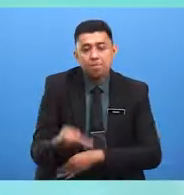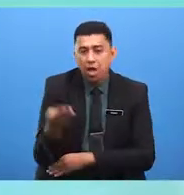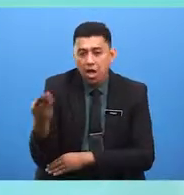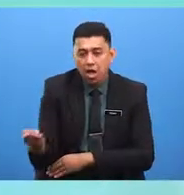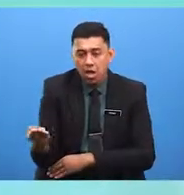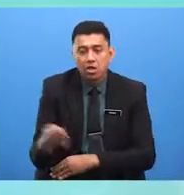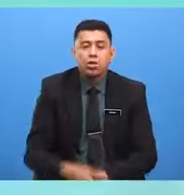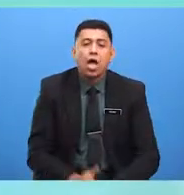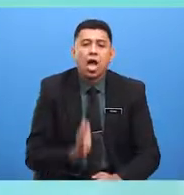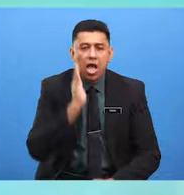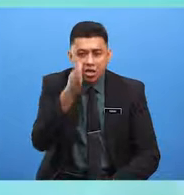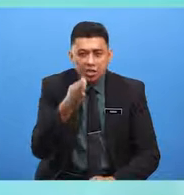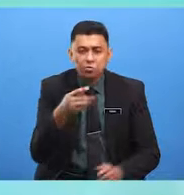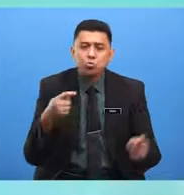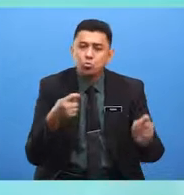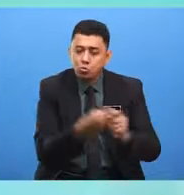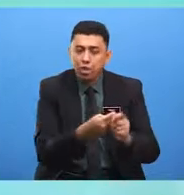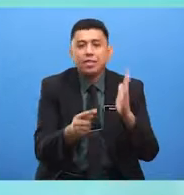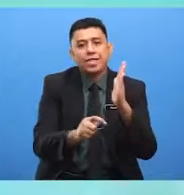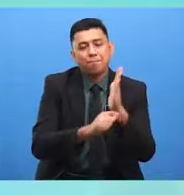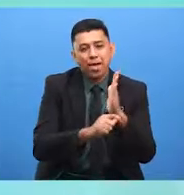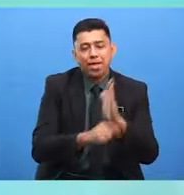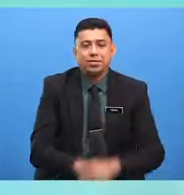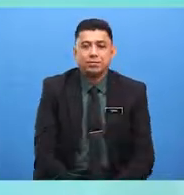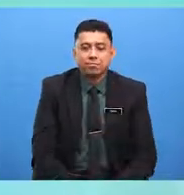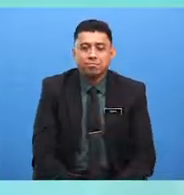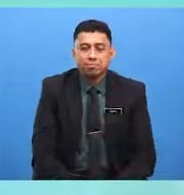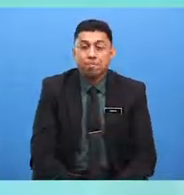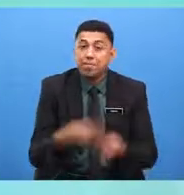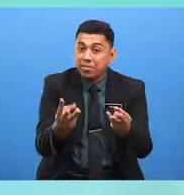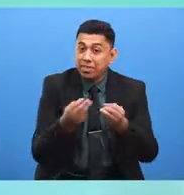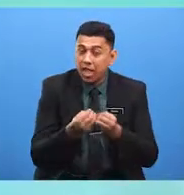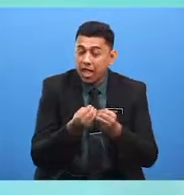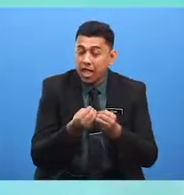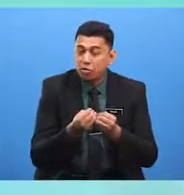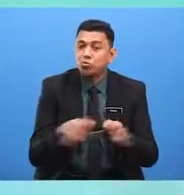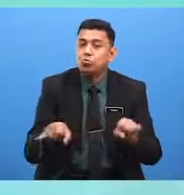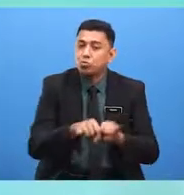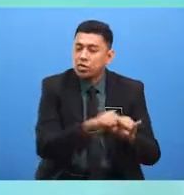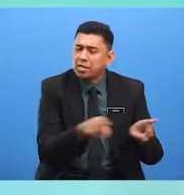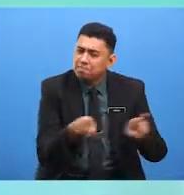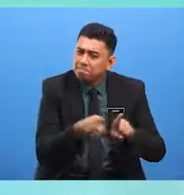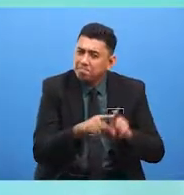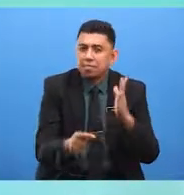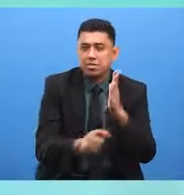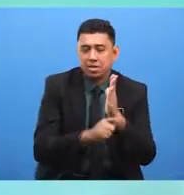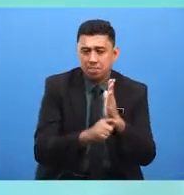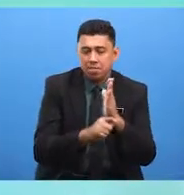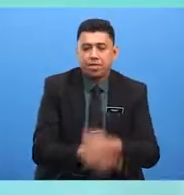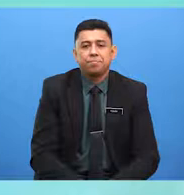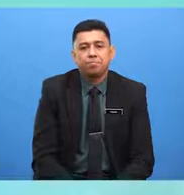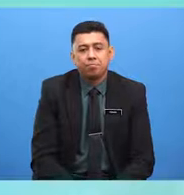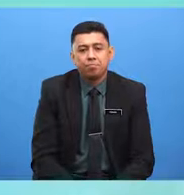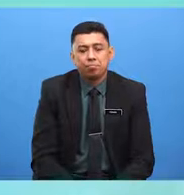akan turut bertambah permintaan juga bertambah sebab peningkatan penawaran uang tadi